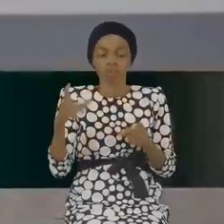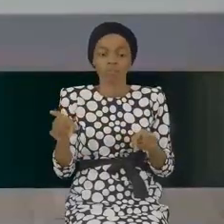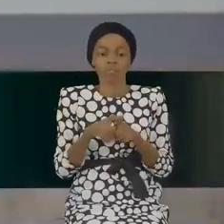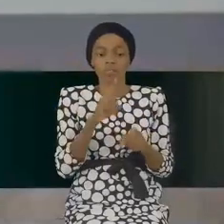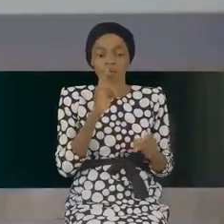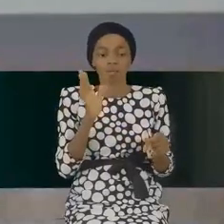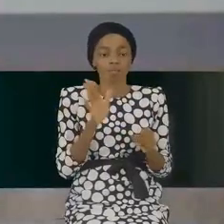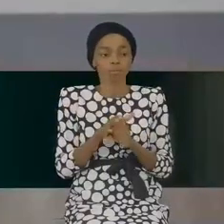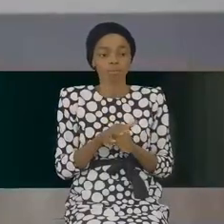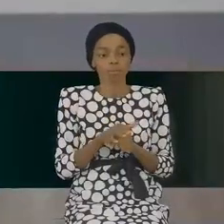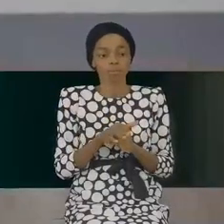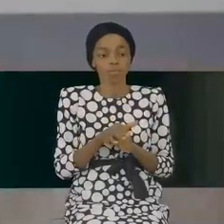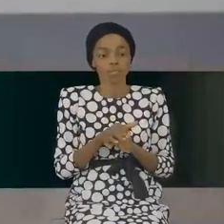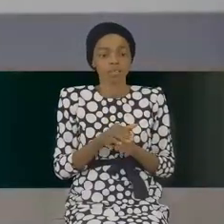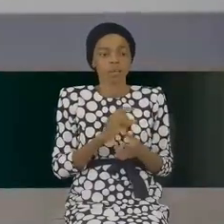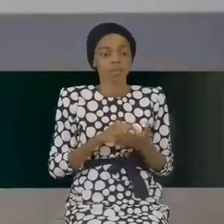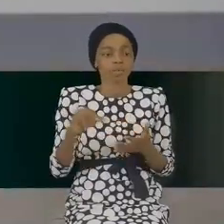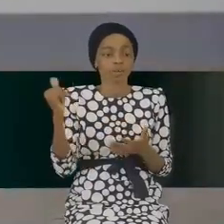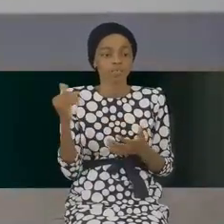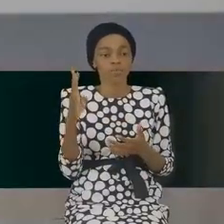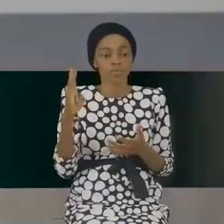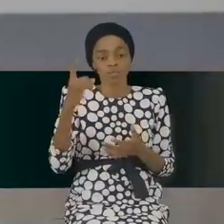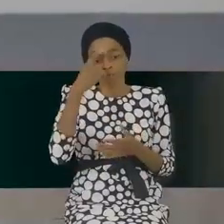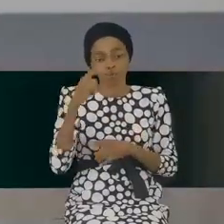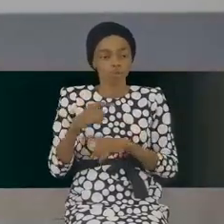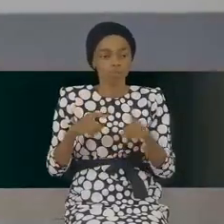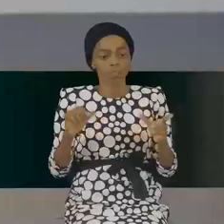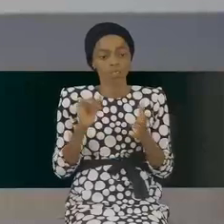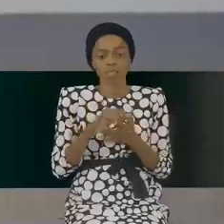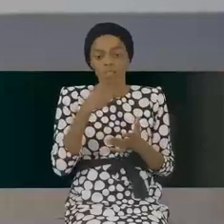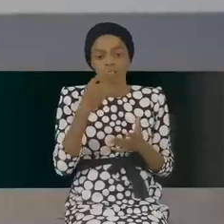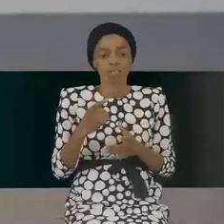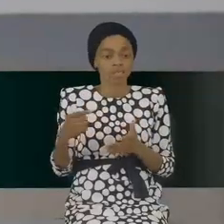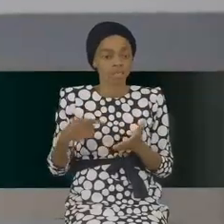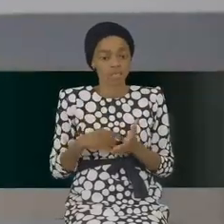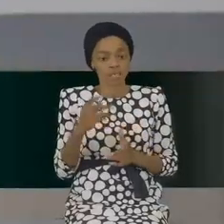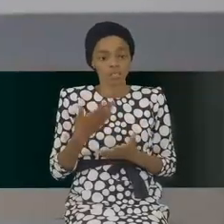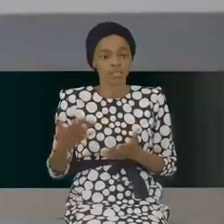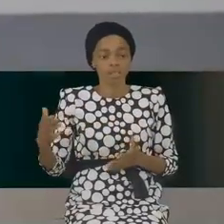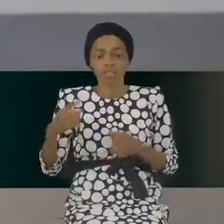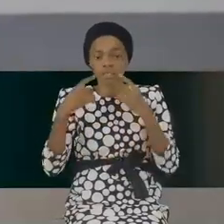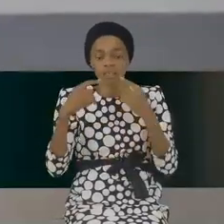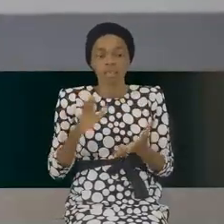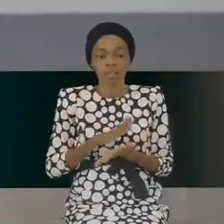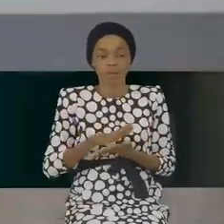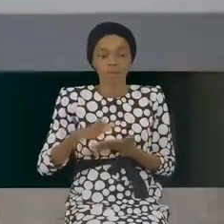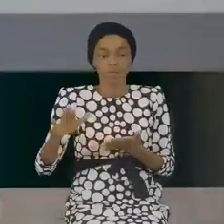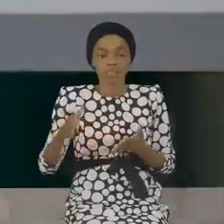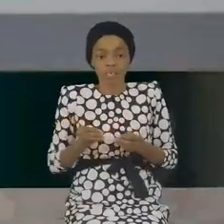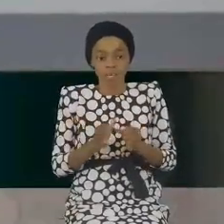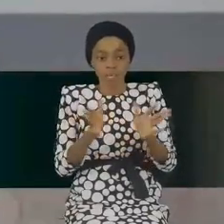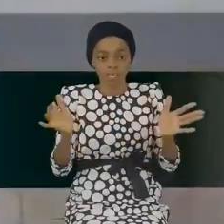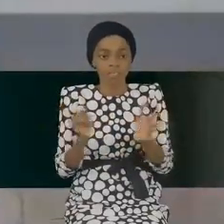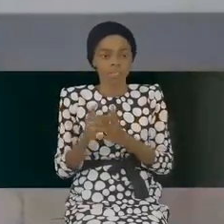Jacob, les co-héritiers de la même promesse. Verset 14. Ceux qui parlent ainsi montrent qu'ils cherchent une patrie.